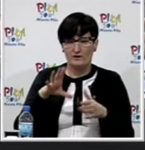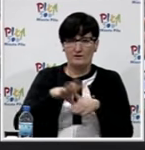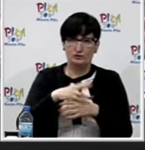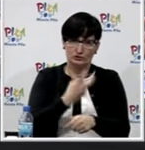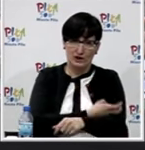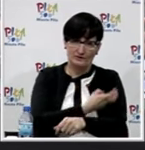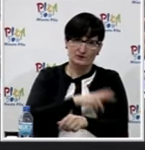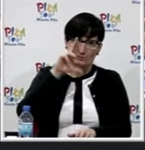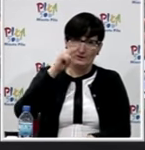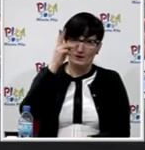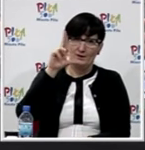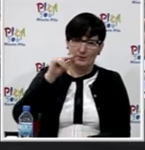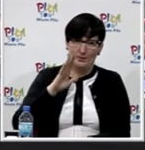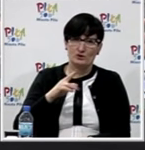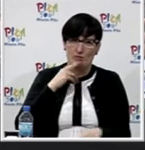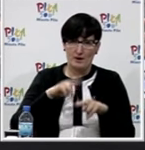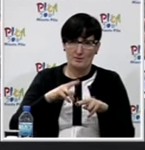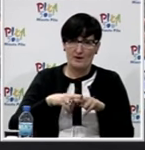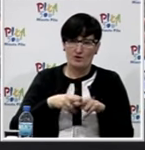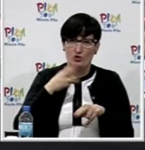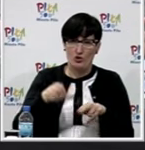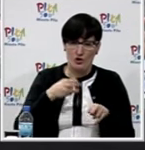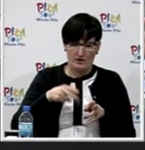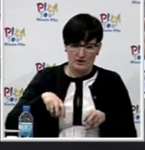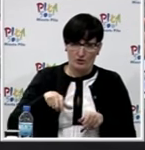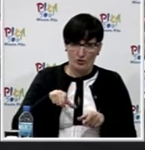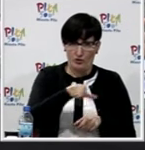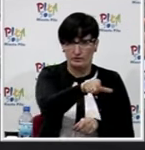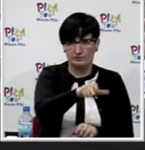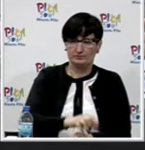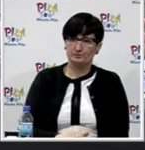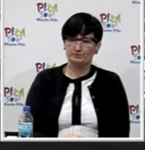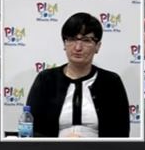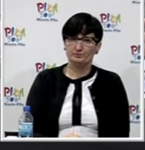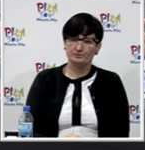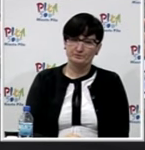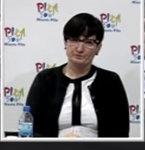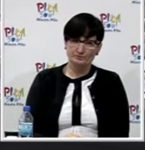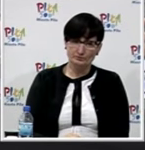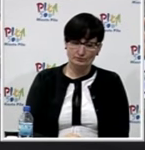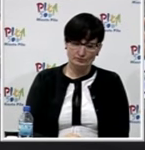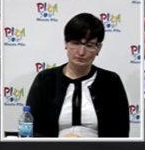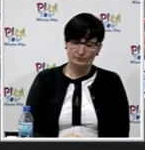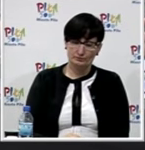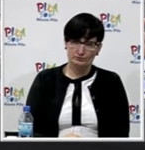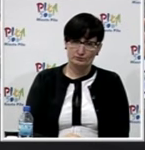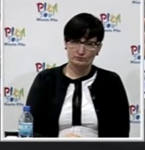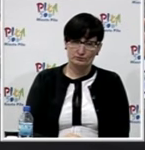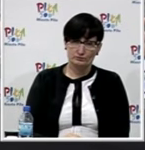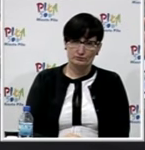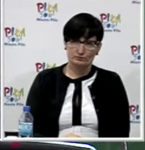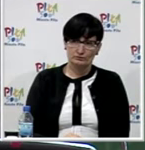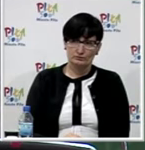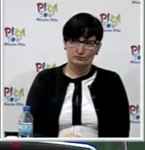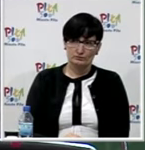te tory kolejowe, jakby dla zakończenia tego układu komunikacyjnego, tego ciągu, wydaje się to uzasadnione. Dziękuję